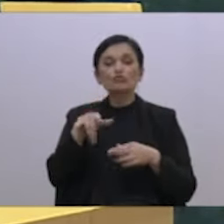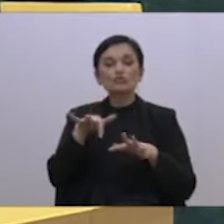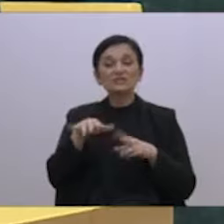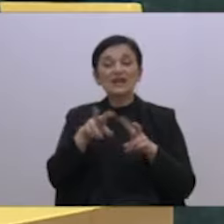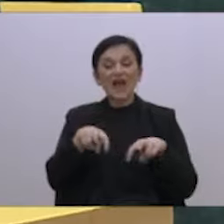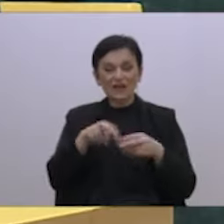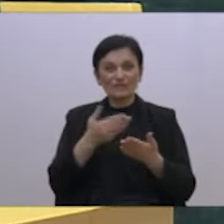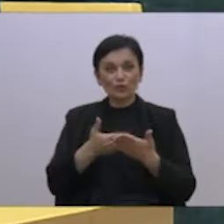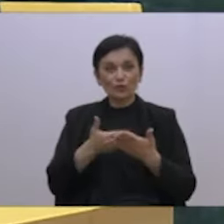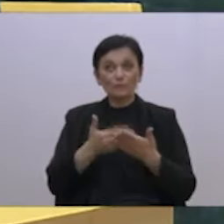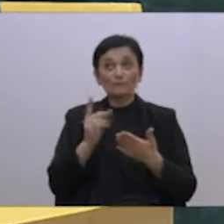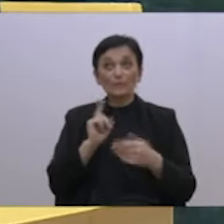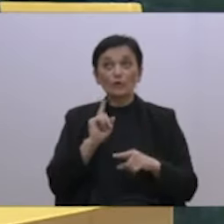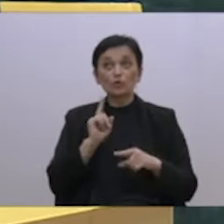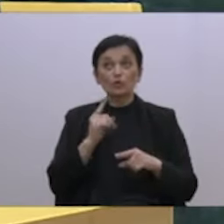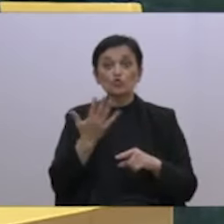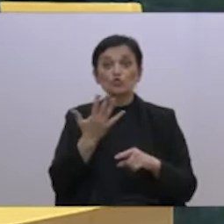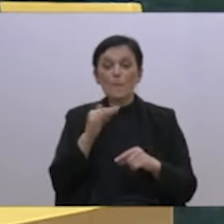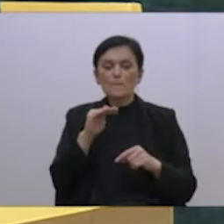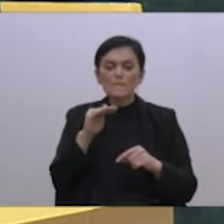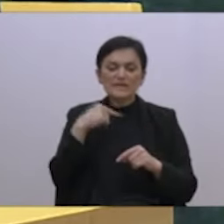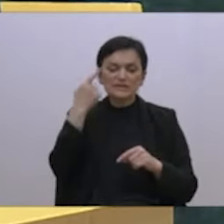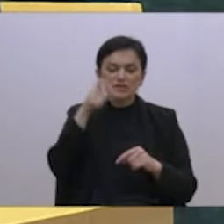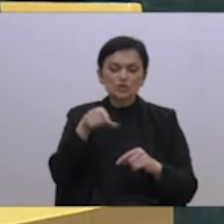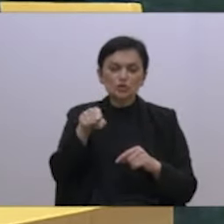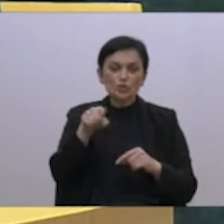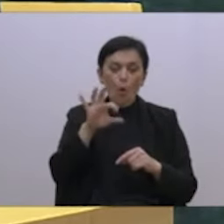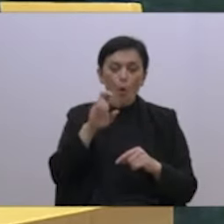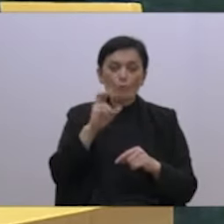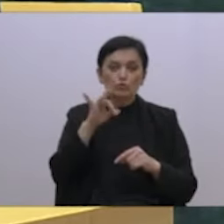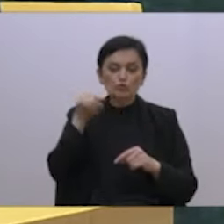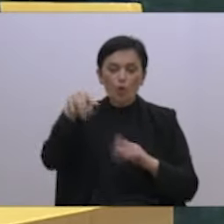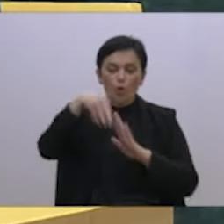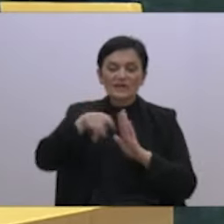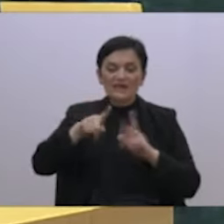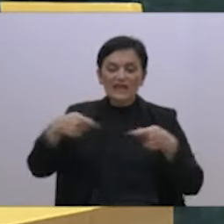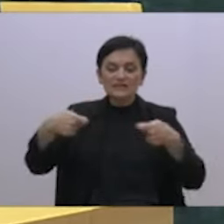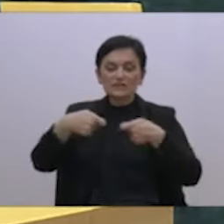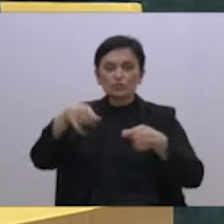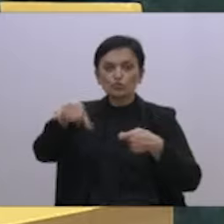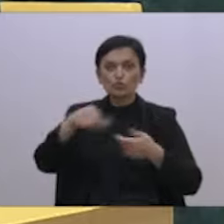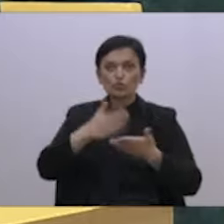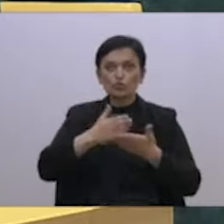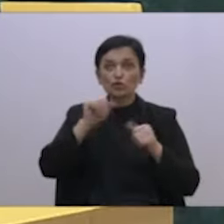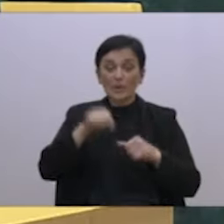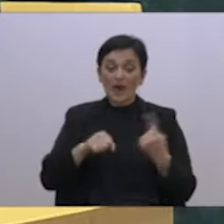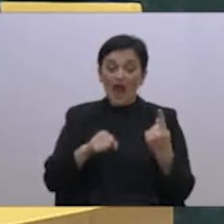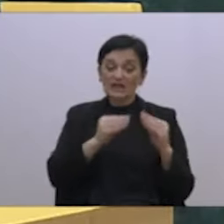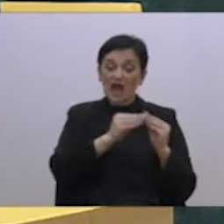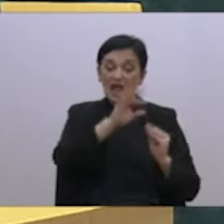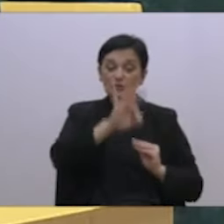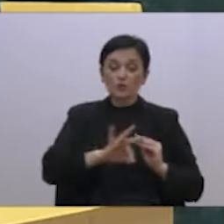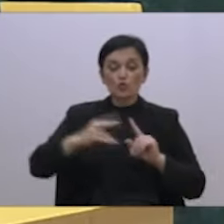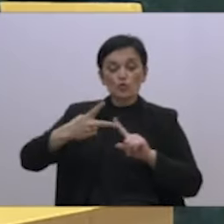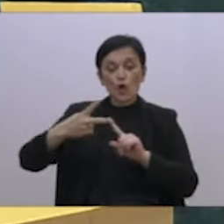განვიხილოთ რომ რომელი ფიზიკური პირი ამ ოფშორში რა წილს ფლობს შეიძლება ერთი ფლობდეს 10%